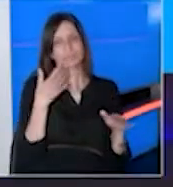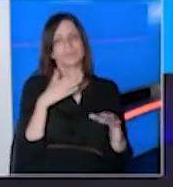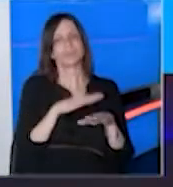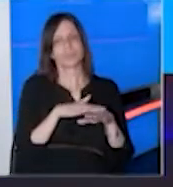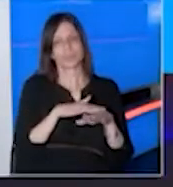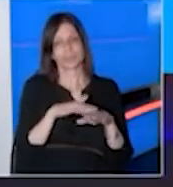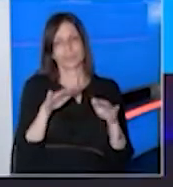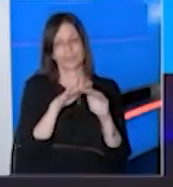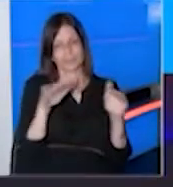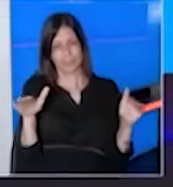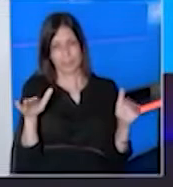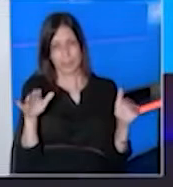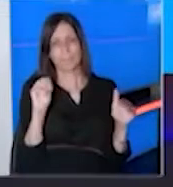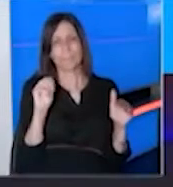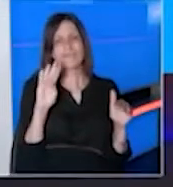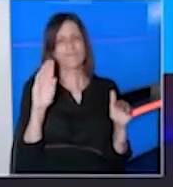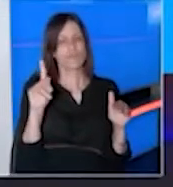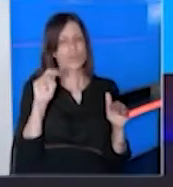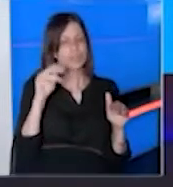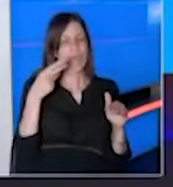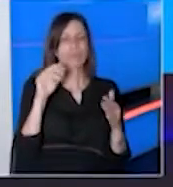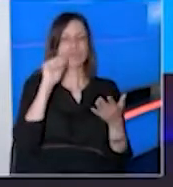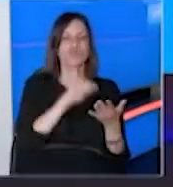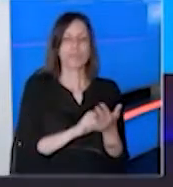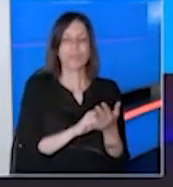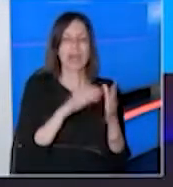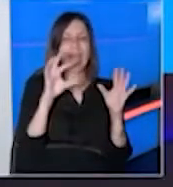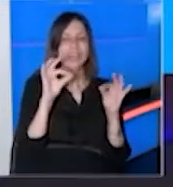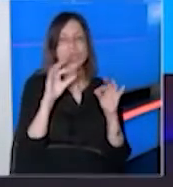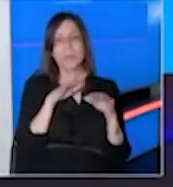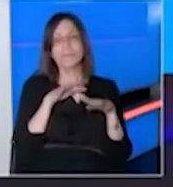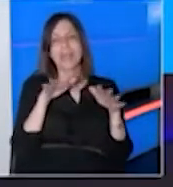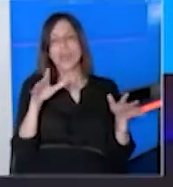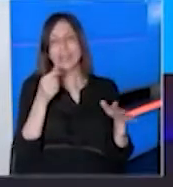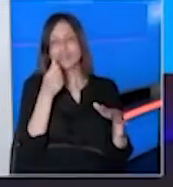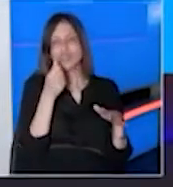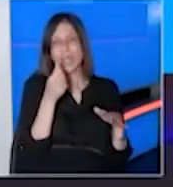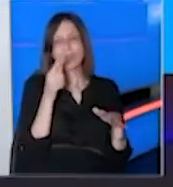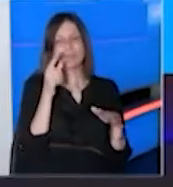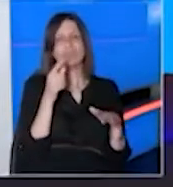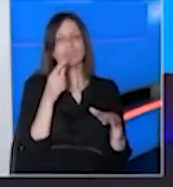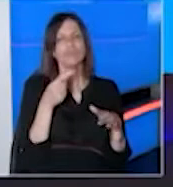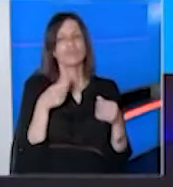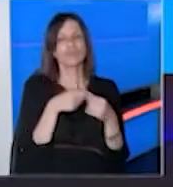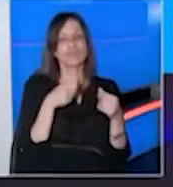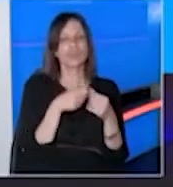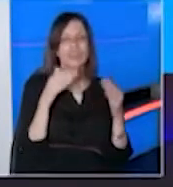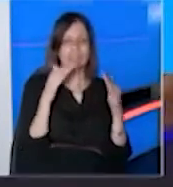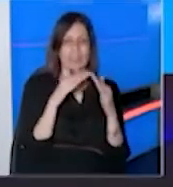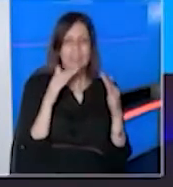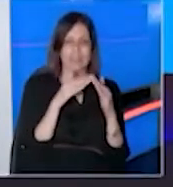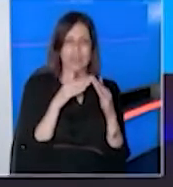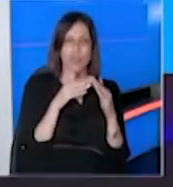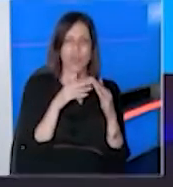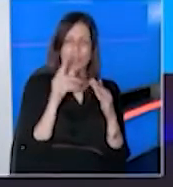על קרקע מבונה, משלמים סכומים של עשרות מיליוני שקלים באיבונים של שיוך דירות והסדרת שימושים